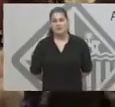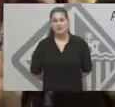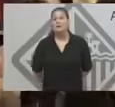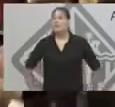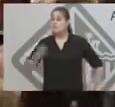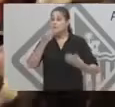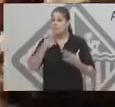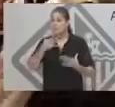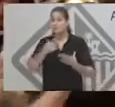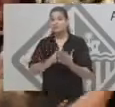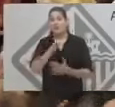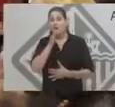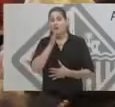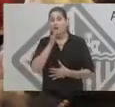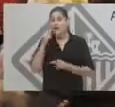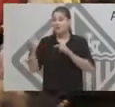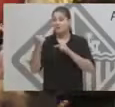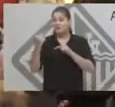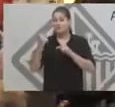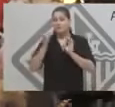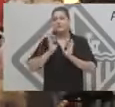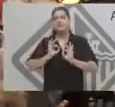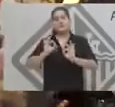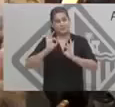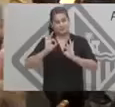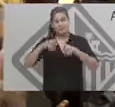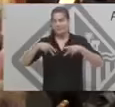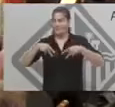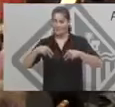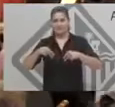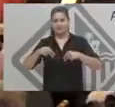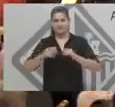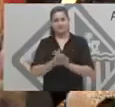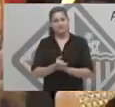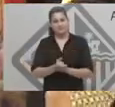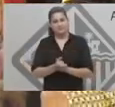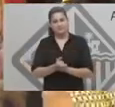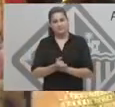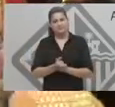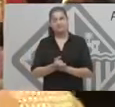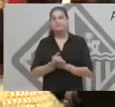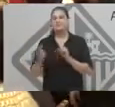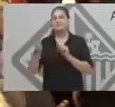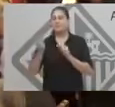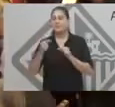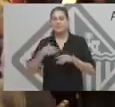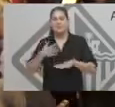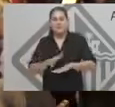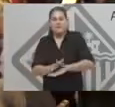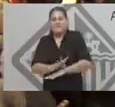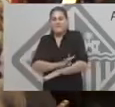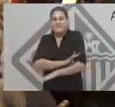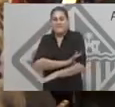Molt bé, amb això donaríem per acabada aquesta sessió i seria la cloenda de la sessió que hem tingut avui, molt emocionant.